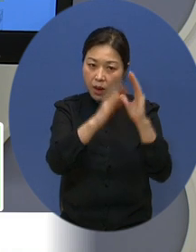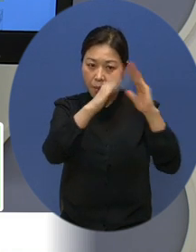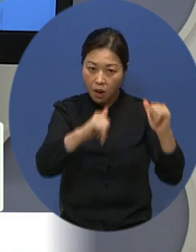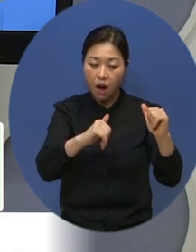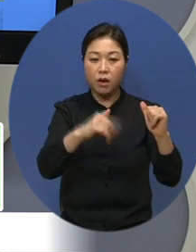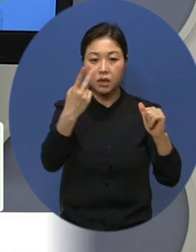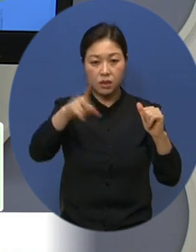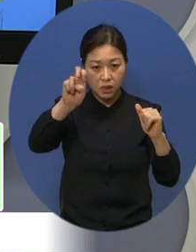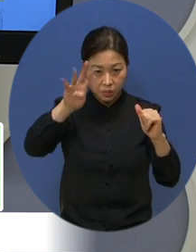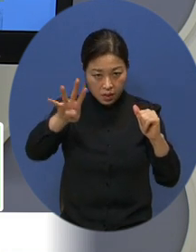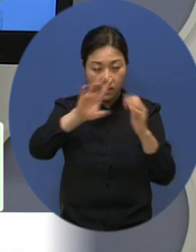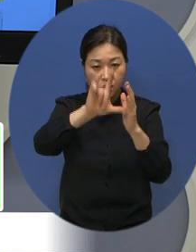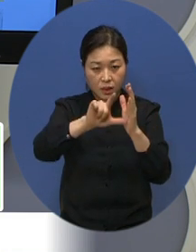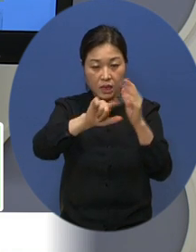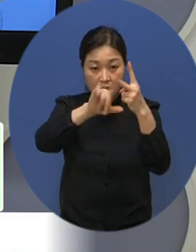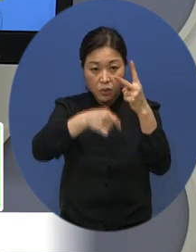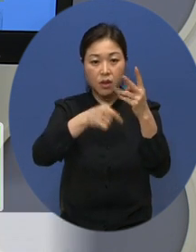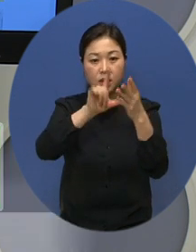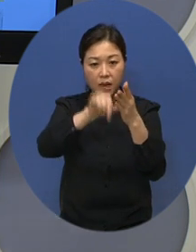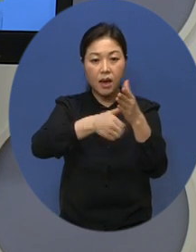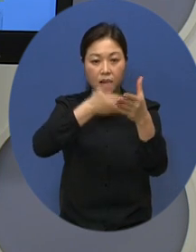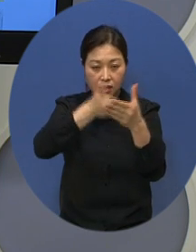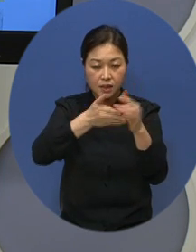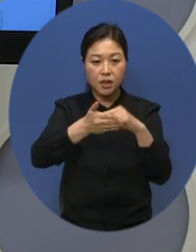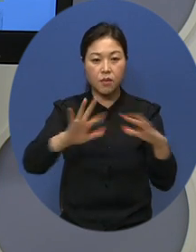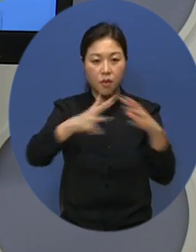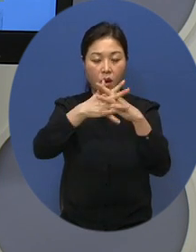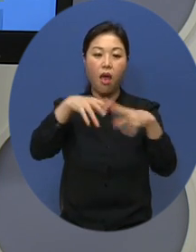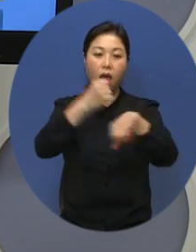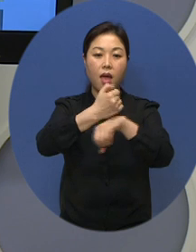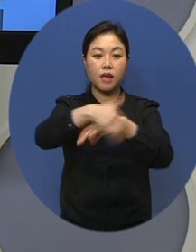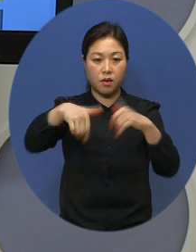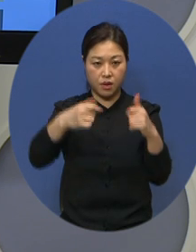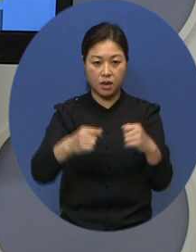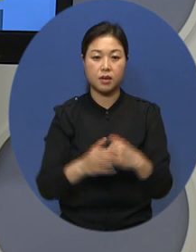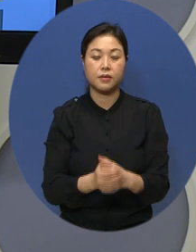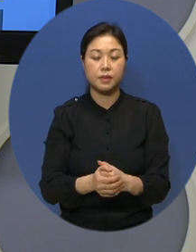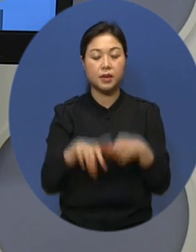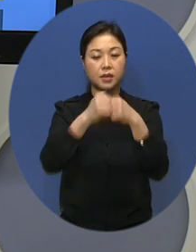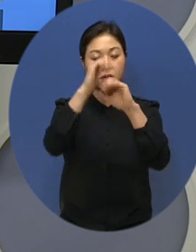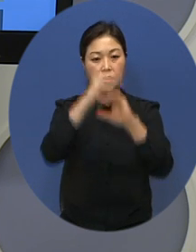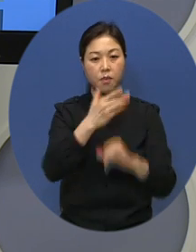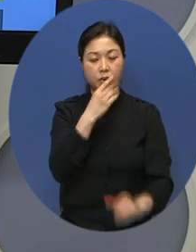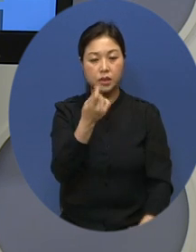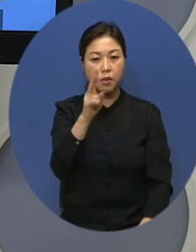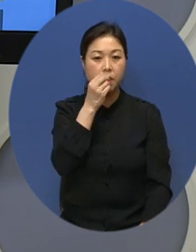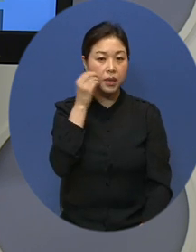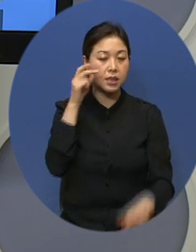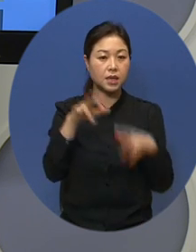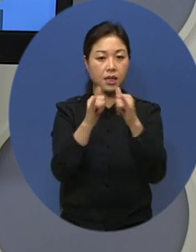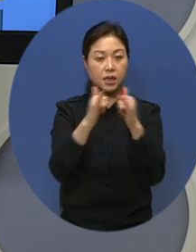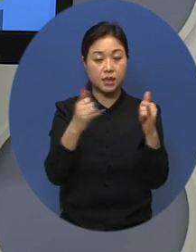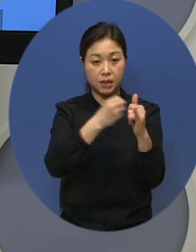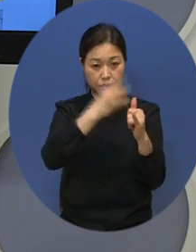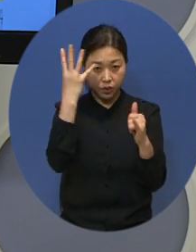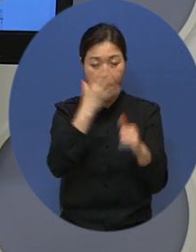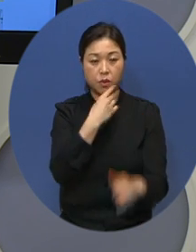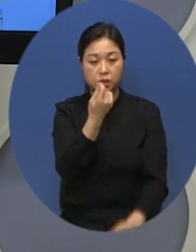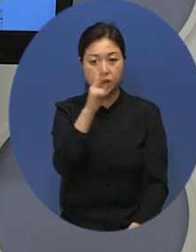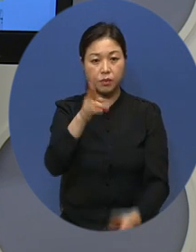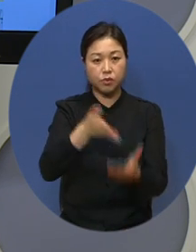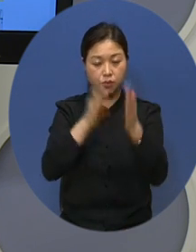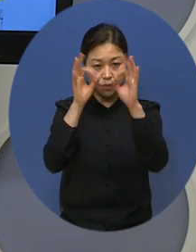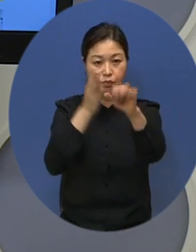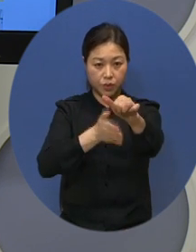2월까지 건립을 완료할 계획입니다 이밖에 자세한 사회 왼편이 쏜 페이지와 장애인 신문 복지 탭이